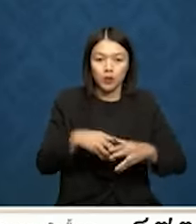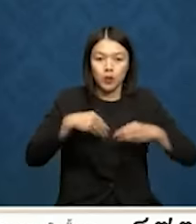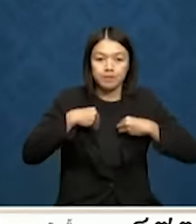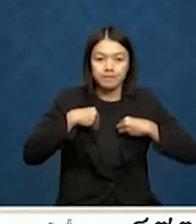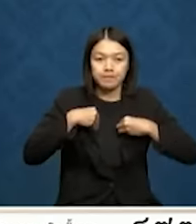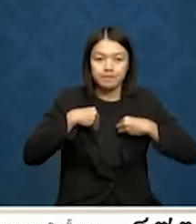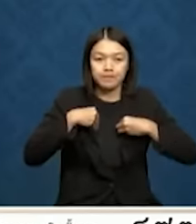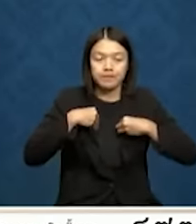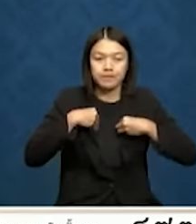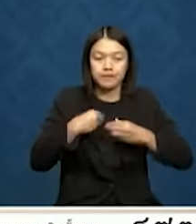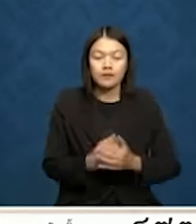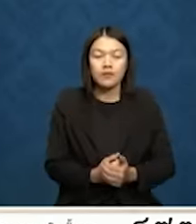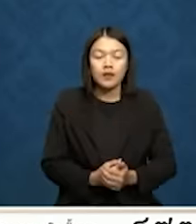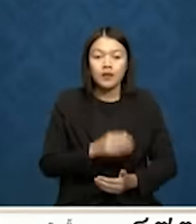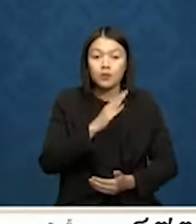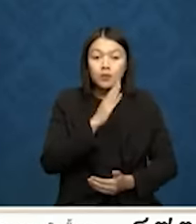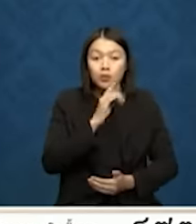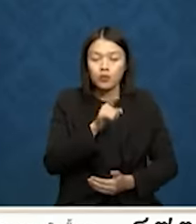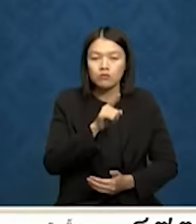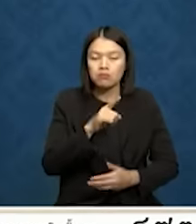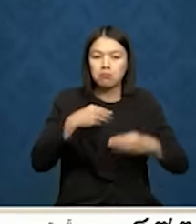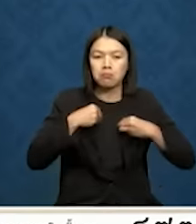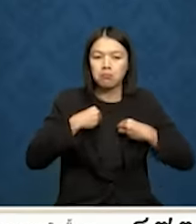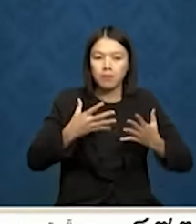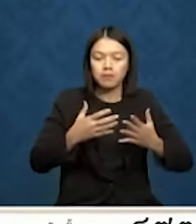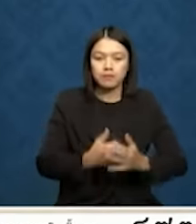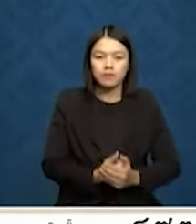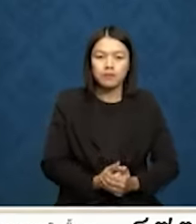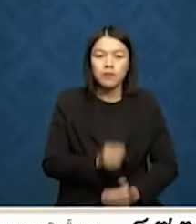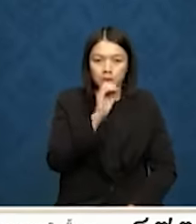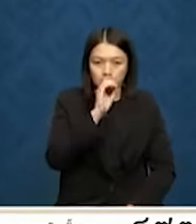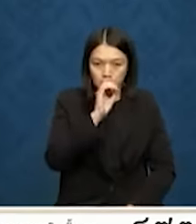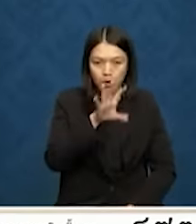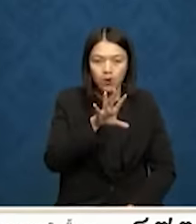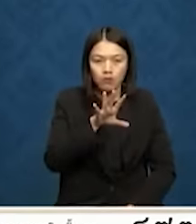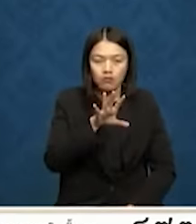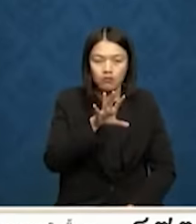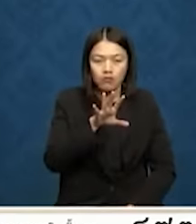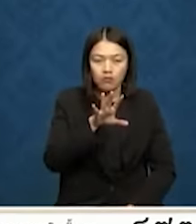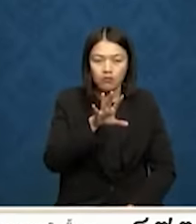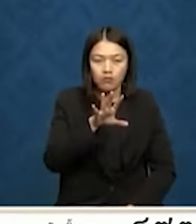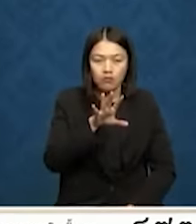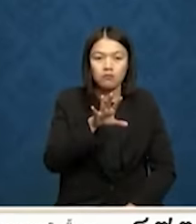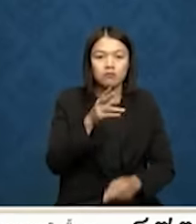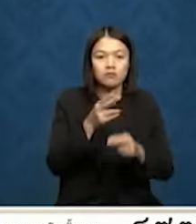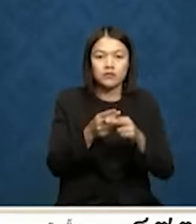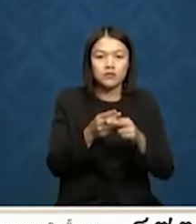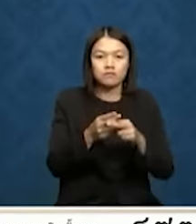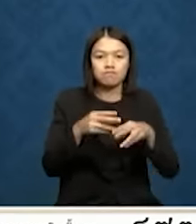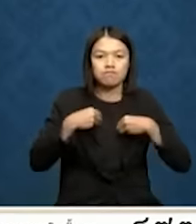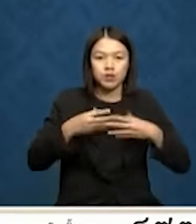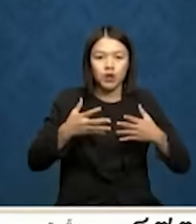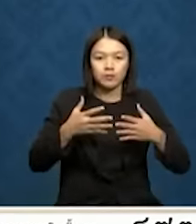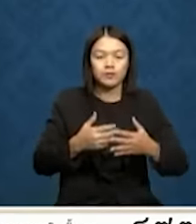อบถ้าท่านไม่เห็นด้วยก็กรุณาขานชื่อว่าไม่เห็นช